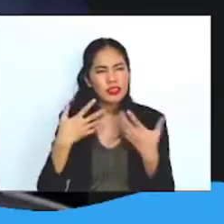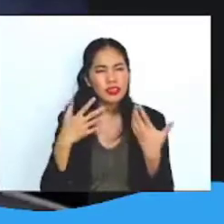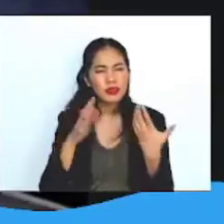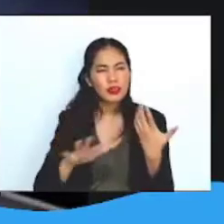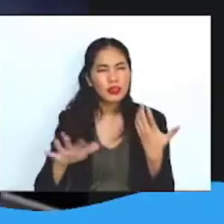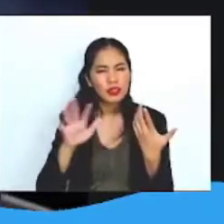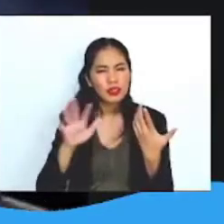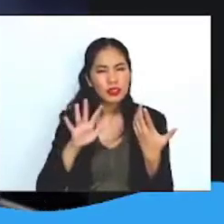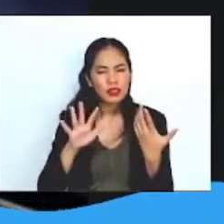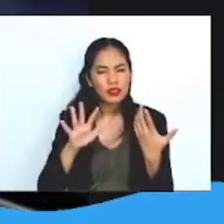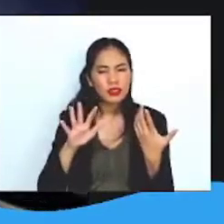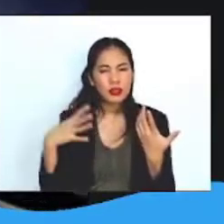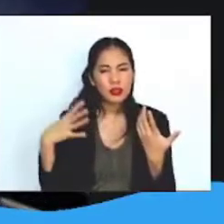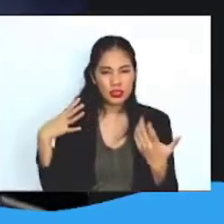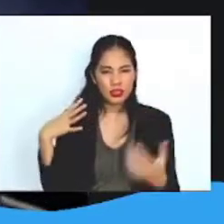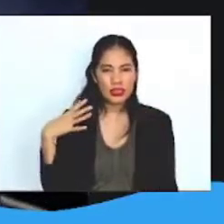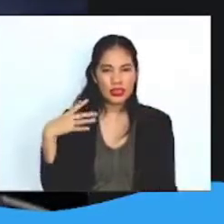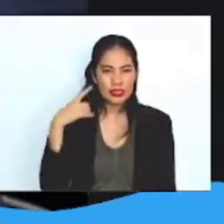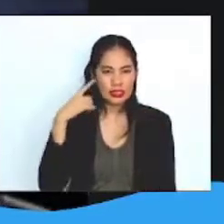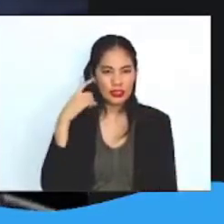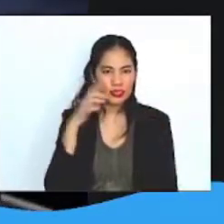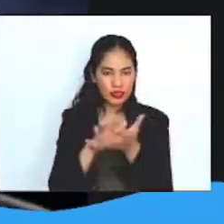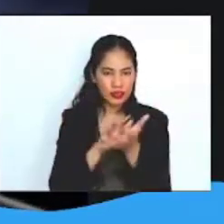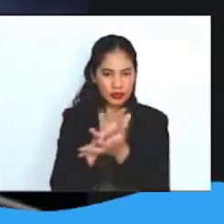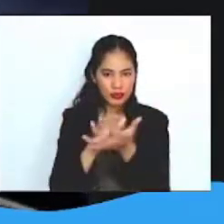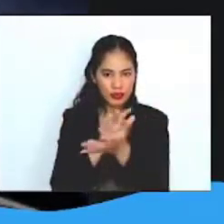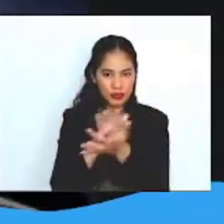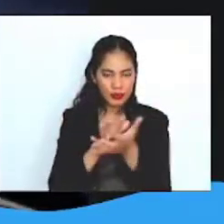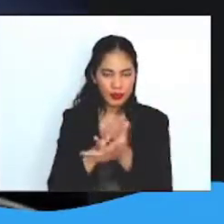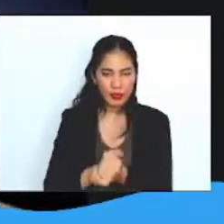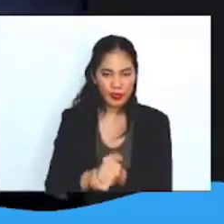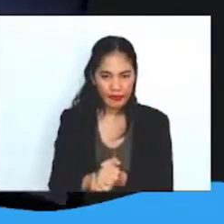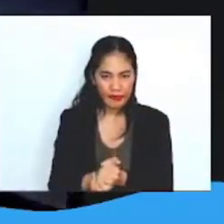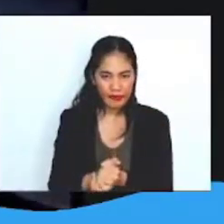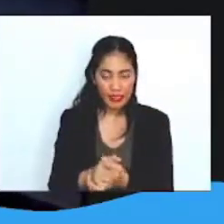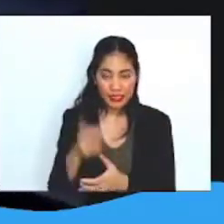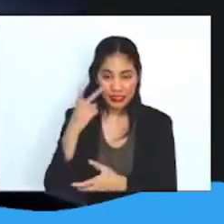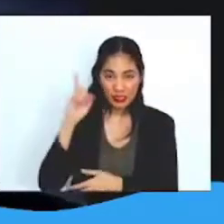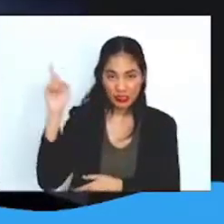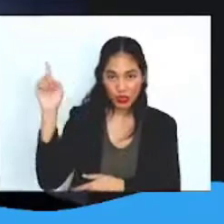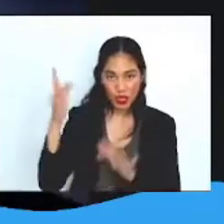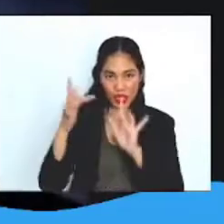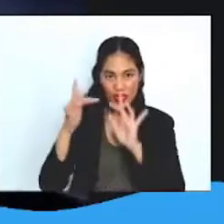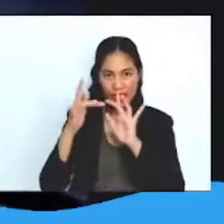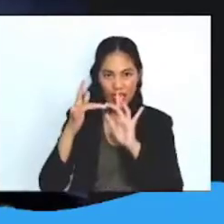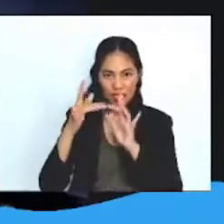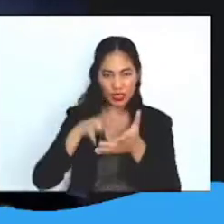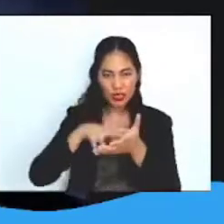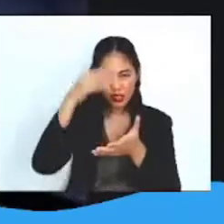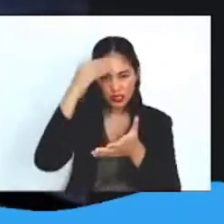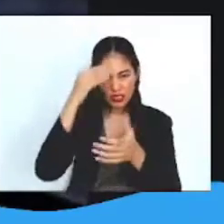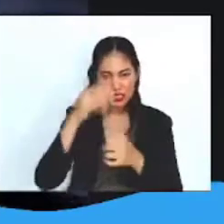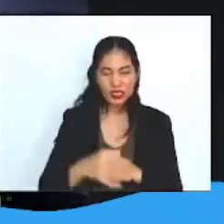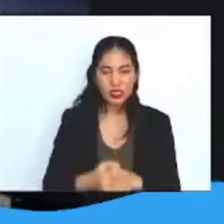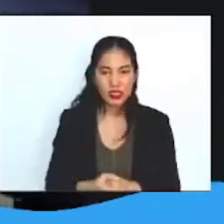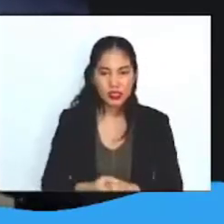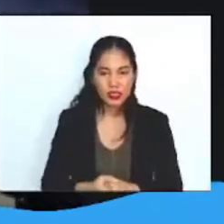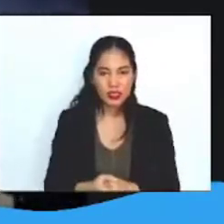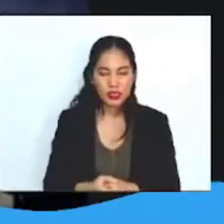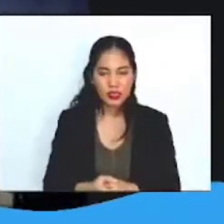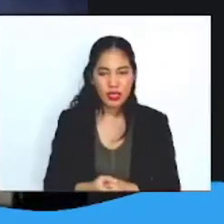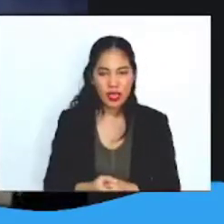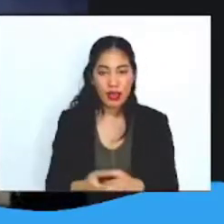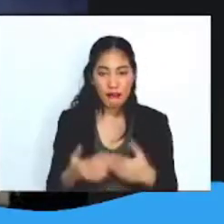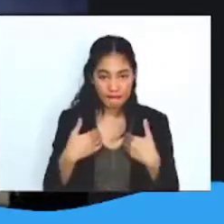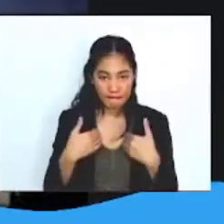ang nangyayari. Online-based learning. Pero inaamin natin, hindi po lahat ganito. Andiyan ang mga bata natututo. Dito po